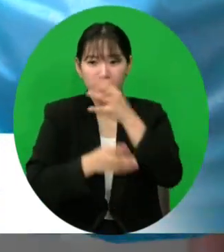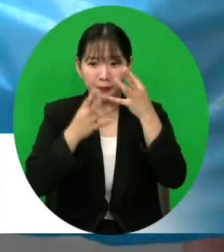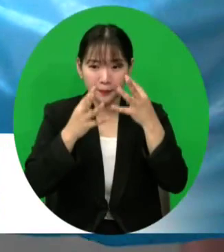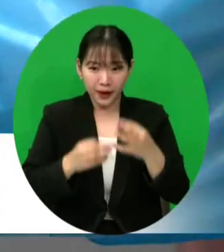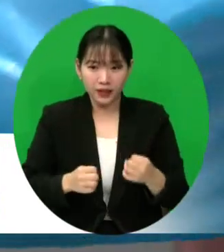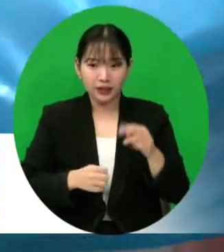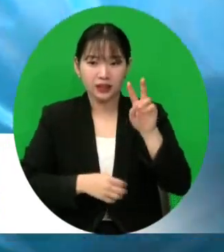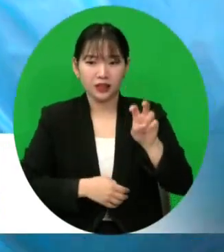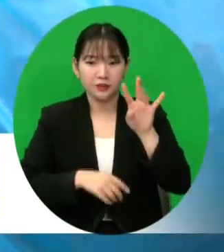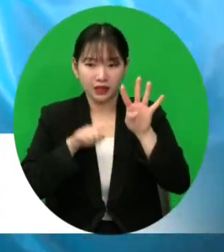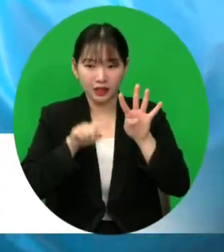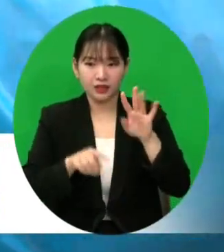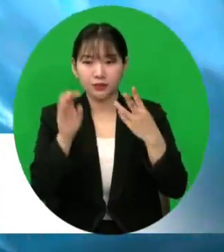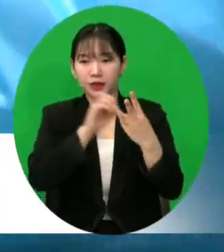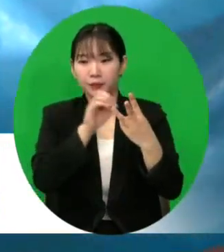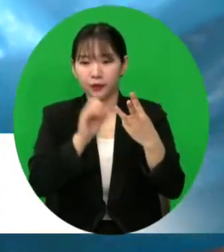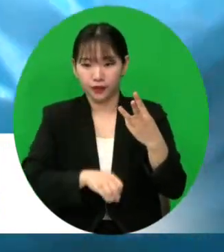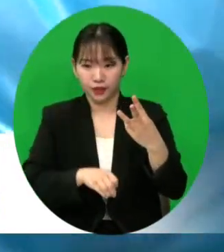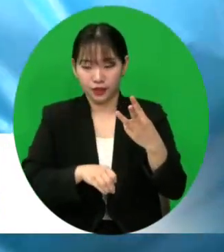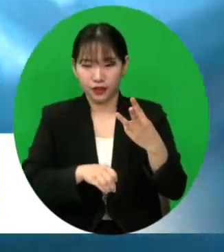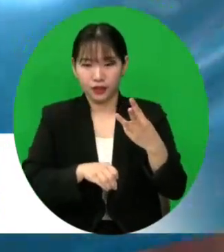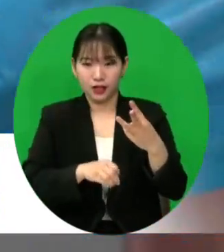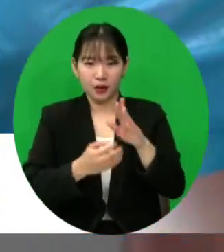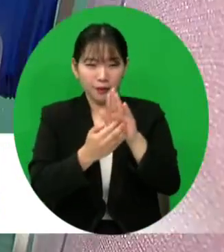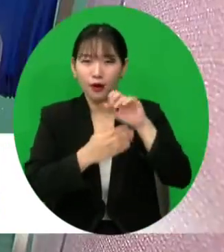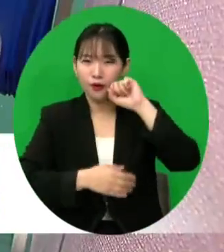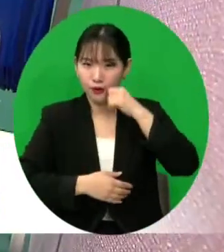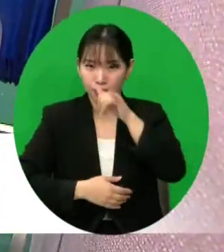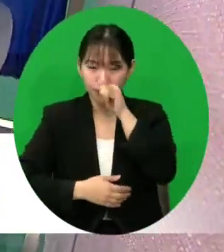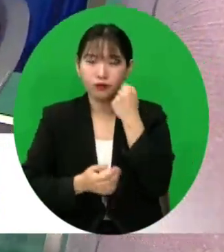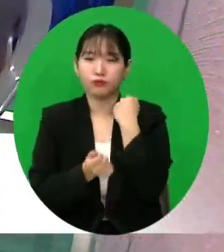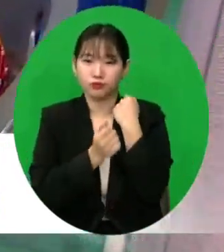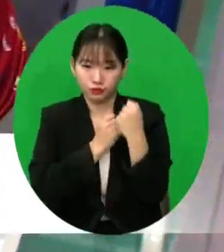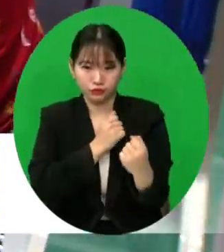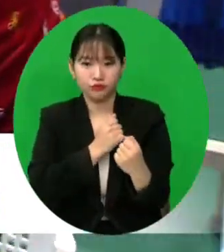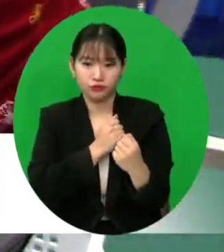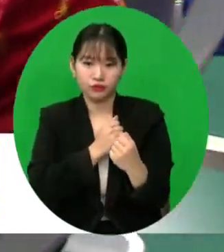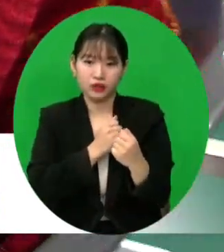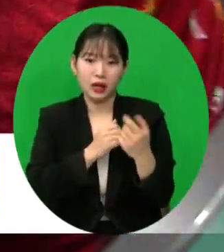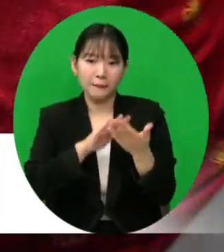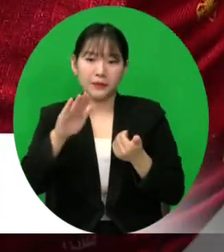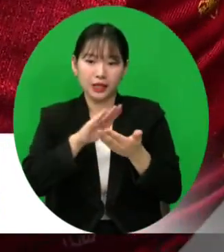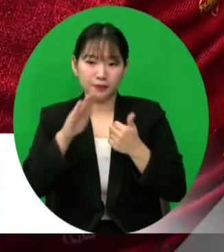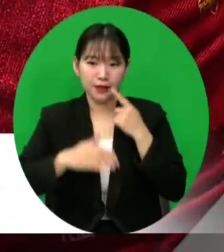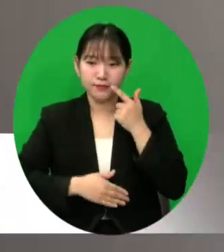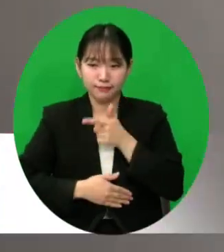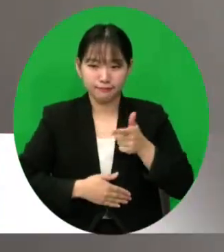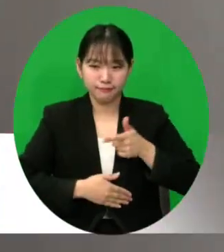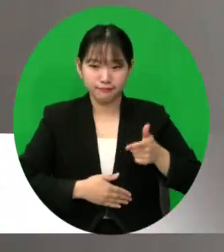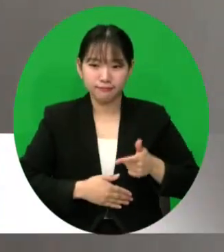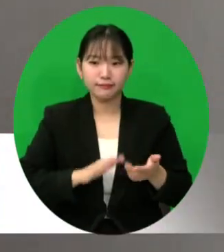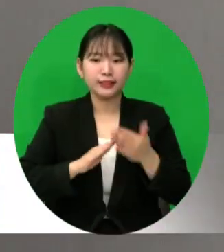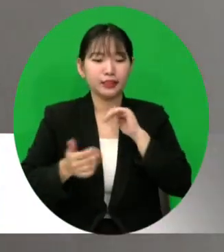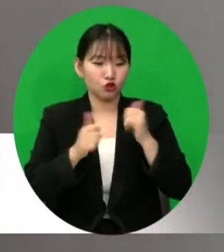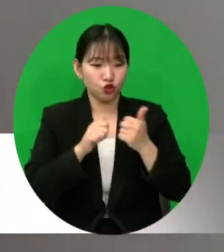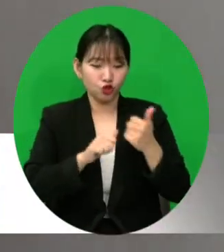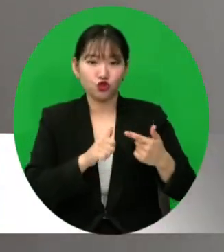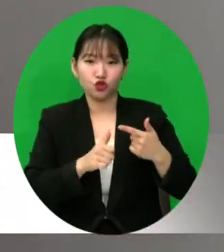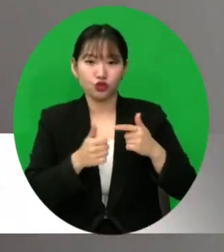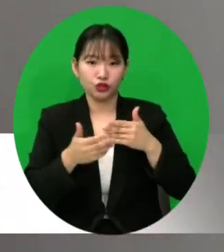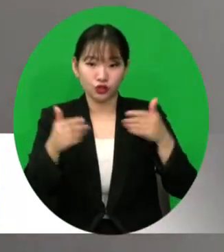높은 24.3%로 대응에 어려움이 있었지만 선제 방역으로 실제 사망률을 낮춘